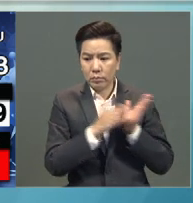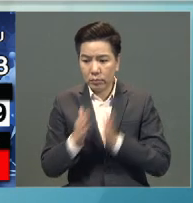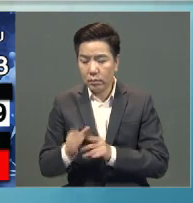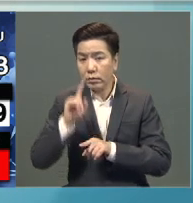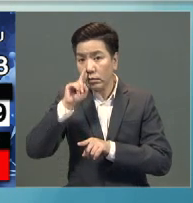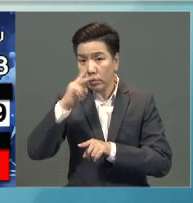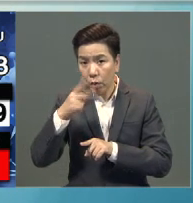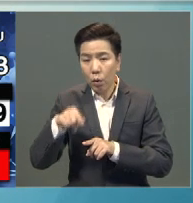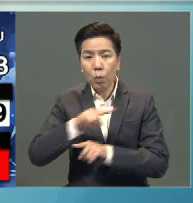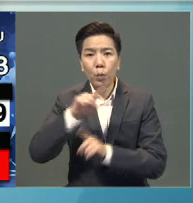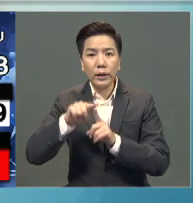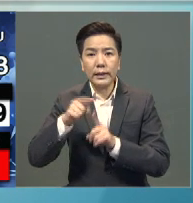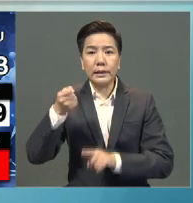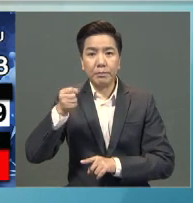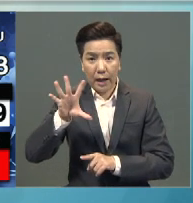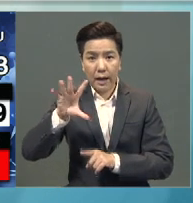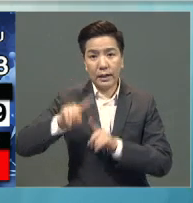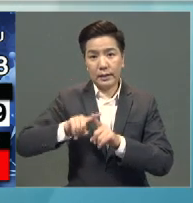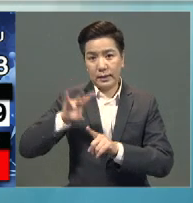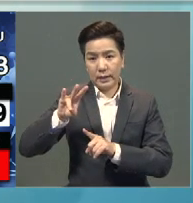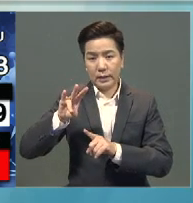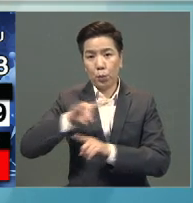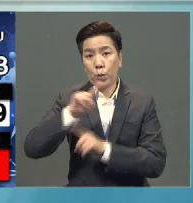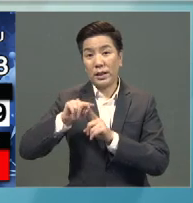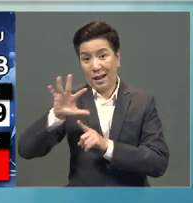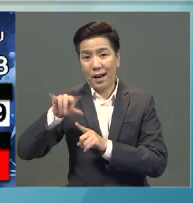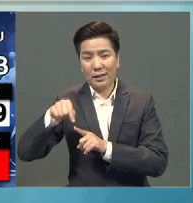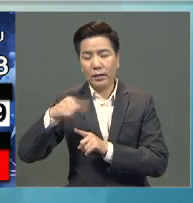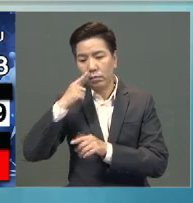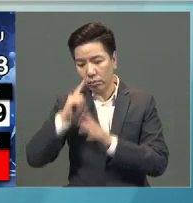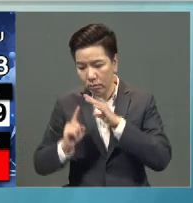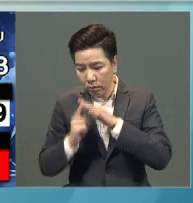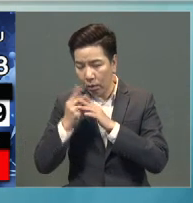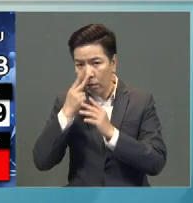ปีนะครับก็เก็บตัวอย่างครั้งแรกไม่พบเชื้อแล้วมาเก็บตัวอย่างซ้ำหนึ่งทีนึงครั้งที่2วันที่ 15กรกฎาคมเป็น Day 5